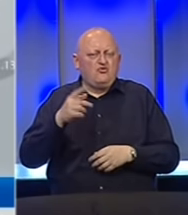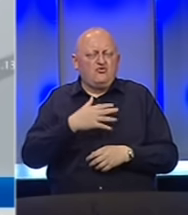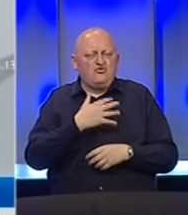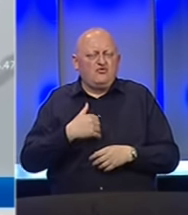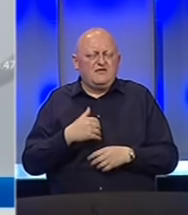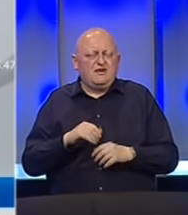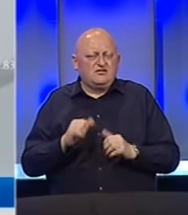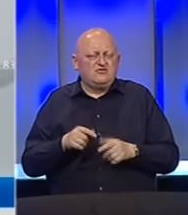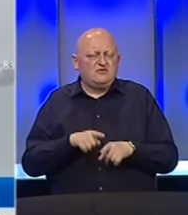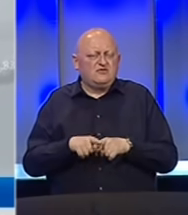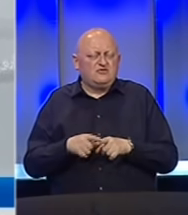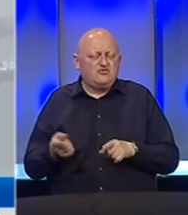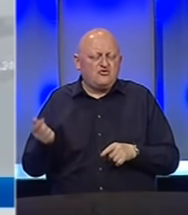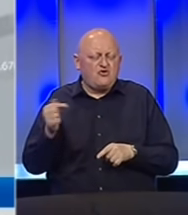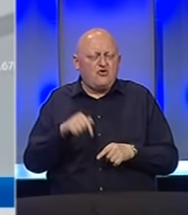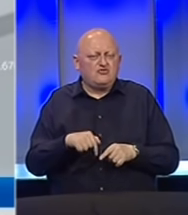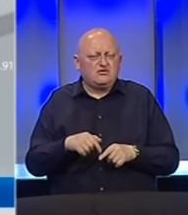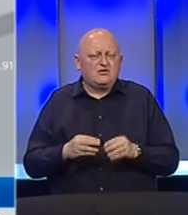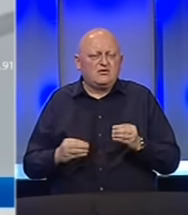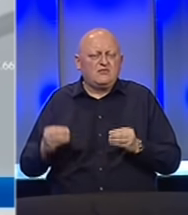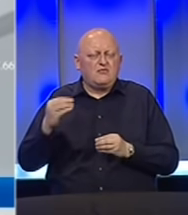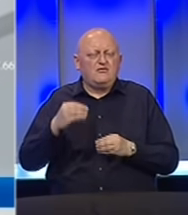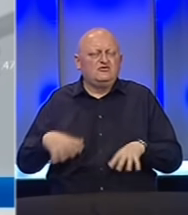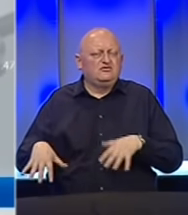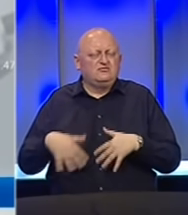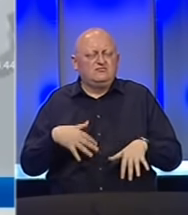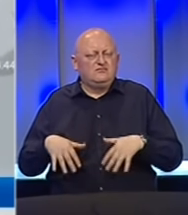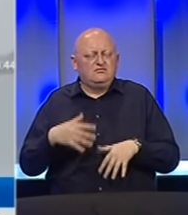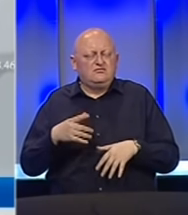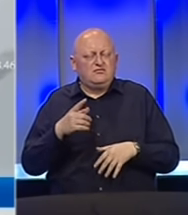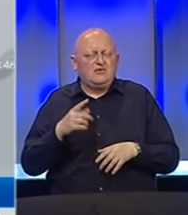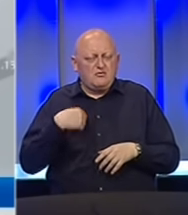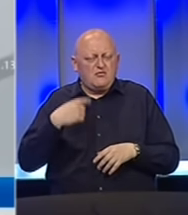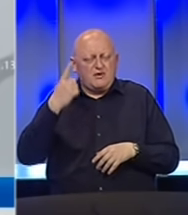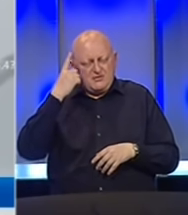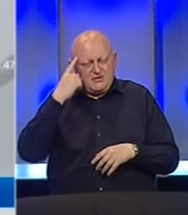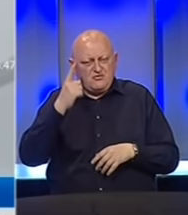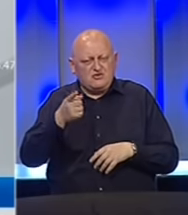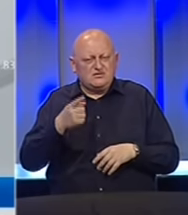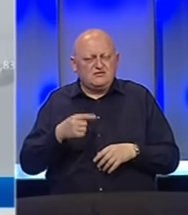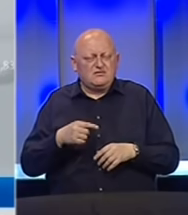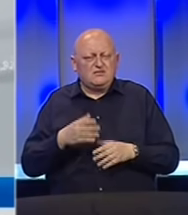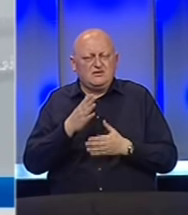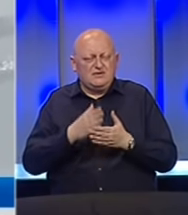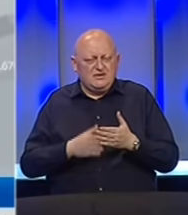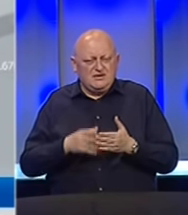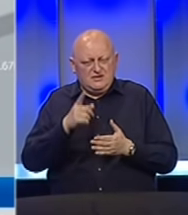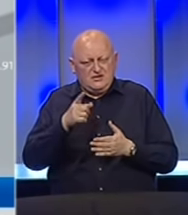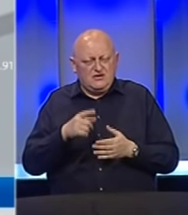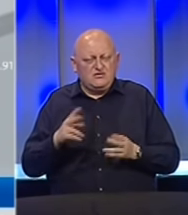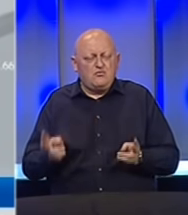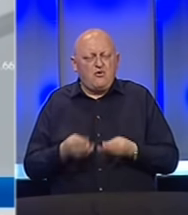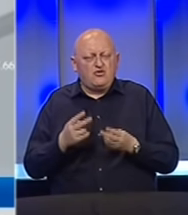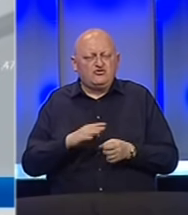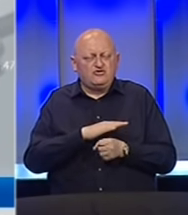je također došlo do povećanja broja nezaposlenih, tako da pretpostavljamo da će se dio te